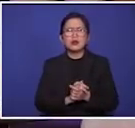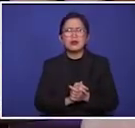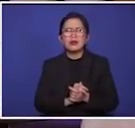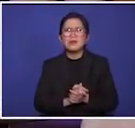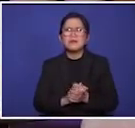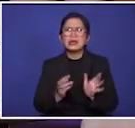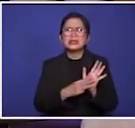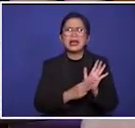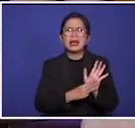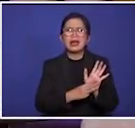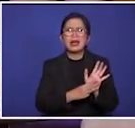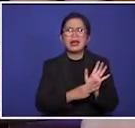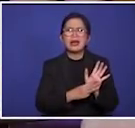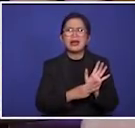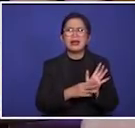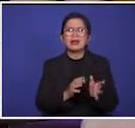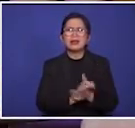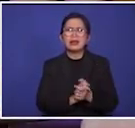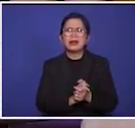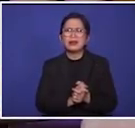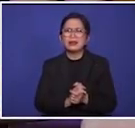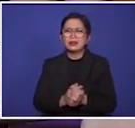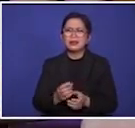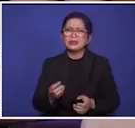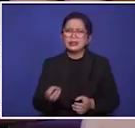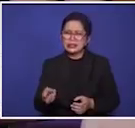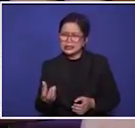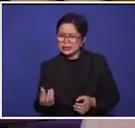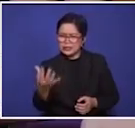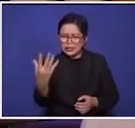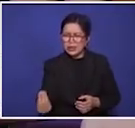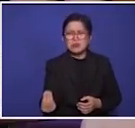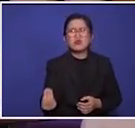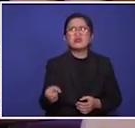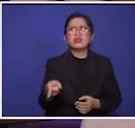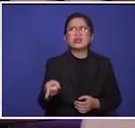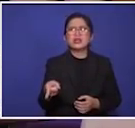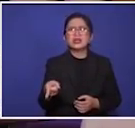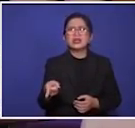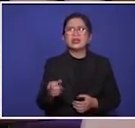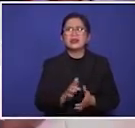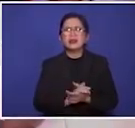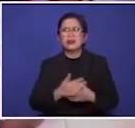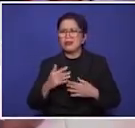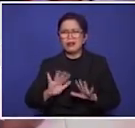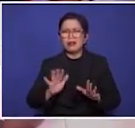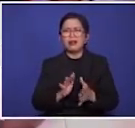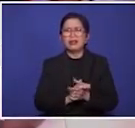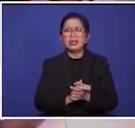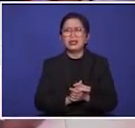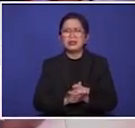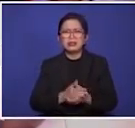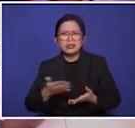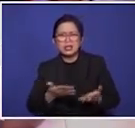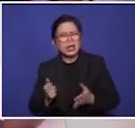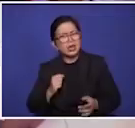kasus-kasus yang berdampak kepada masyarakat orang-orang kecil wong cilik tidak ditangani dengan baik di